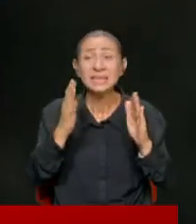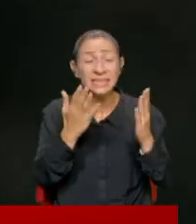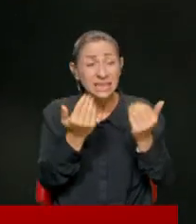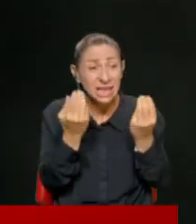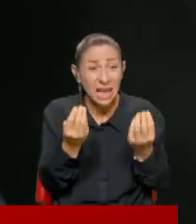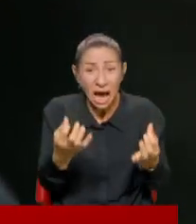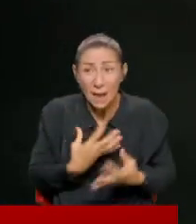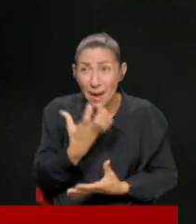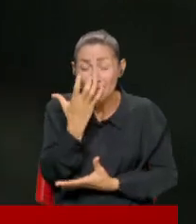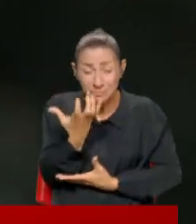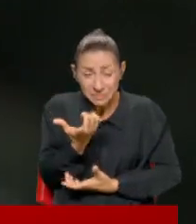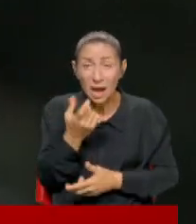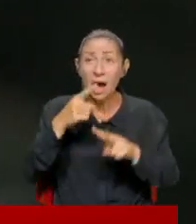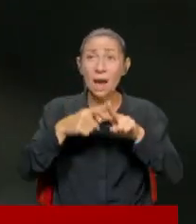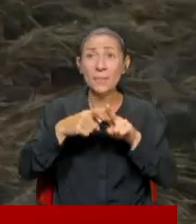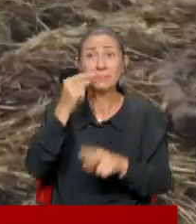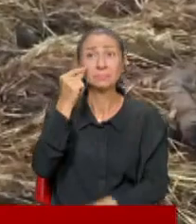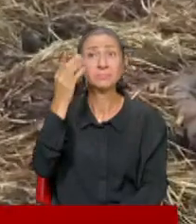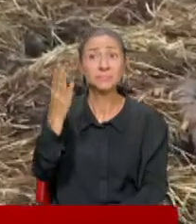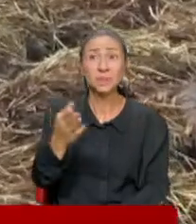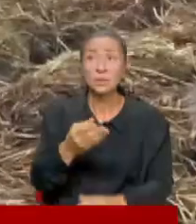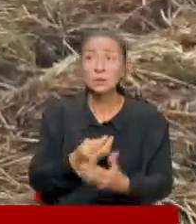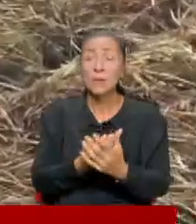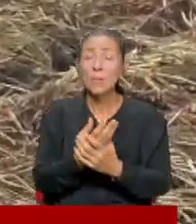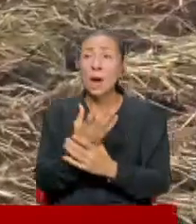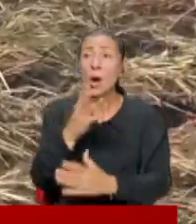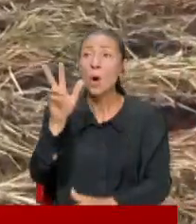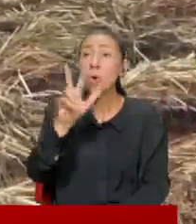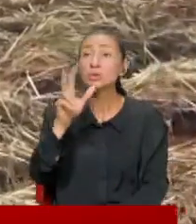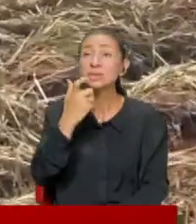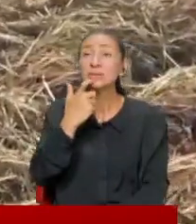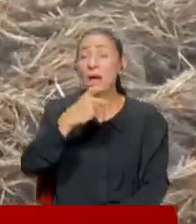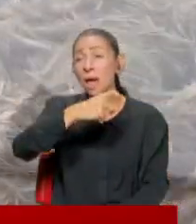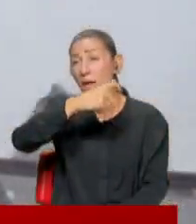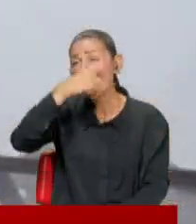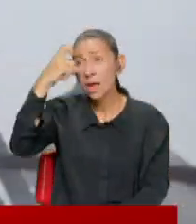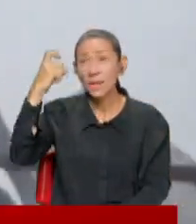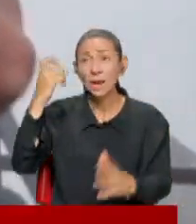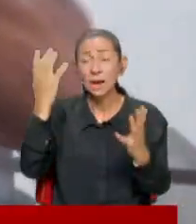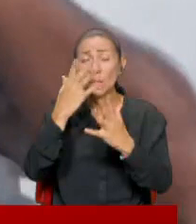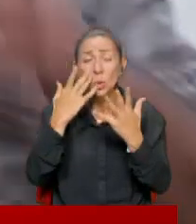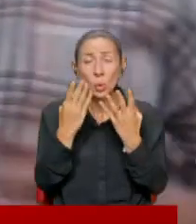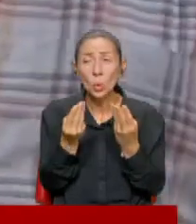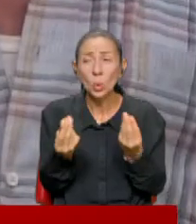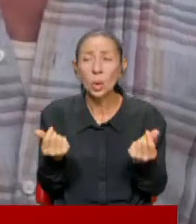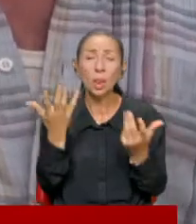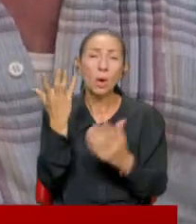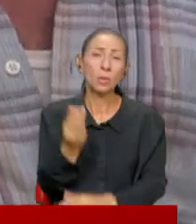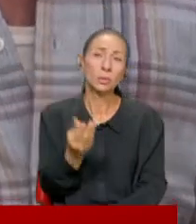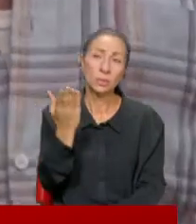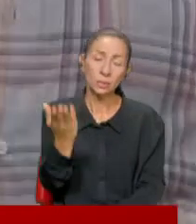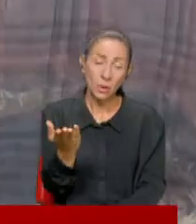gelecek iyi bir haberi bekleyen Ahmet Karadeniz'de gün ağardığında 30 yıllık emeğini kapkara bir kül yığını olarak